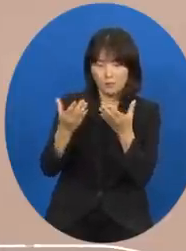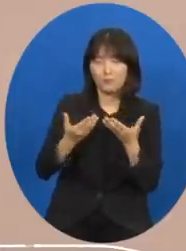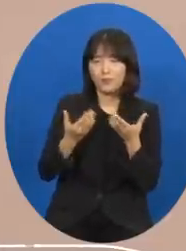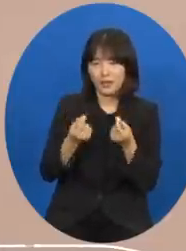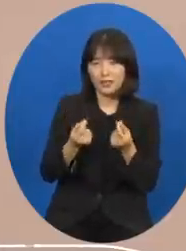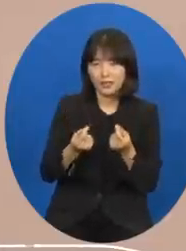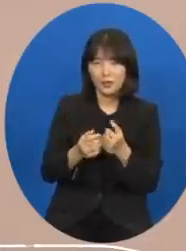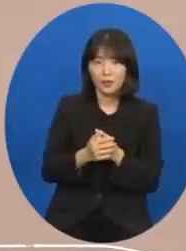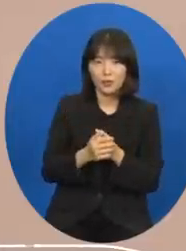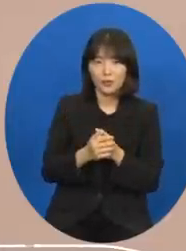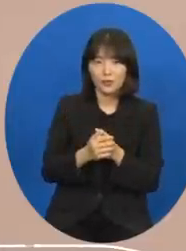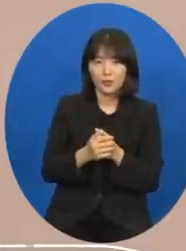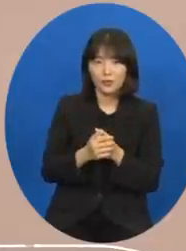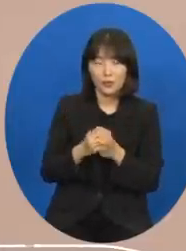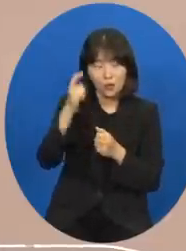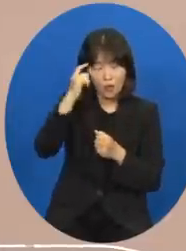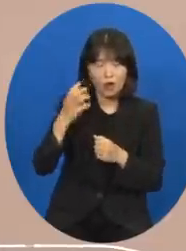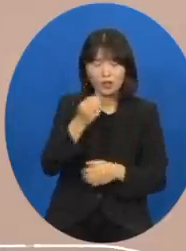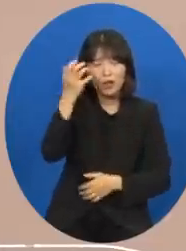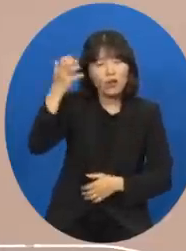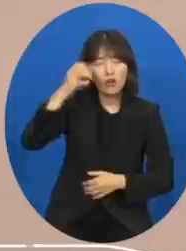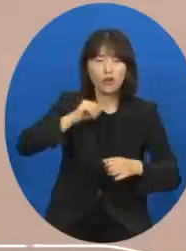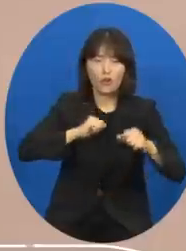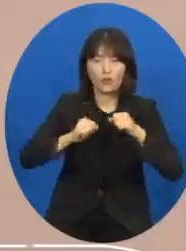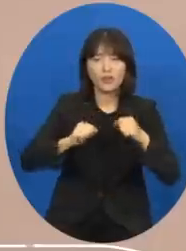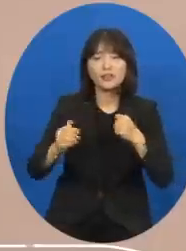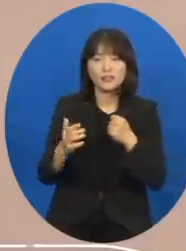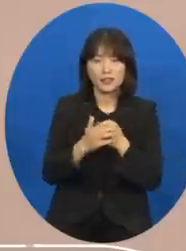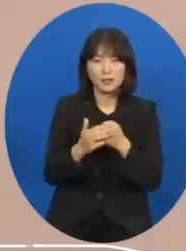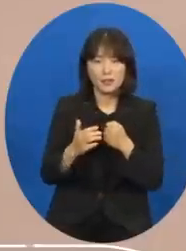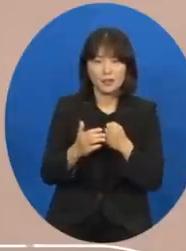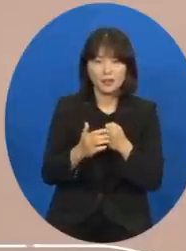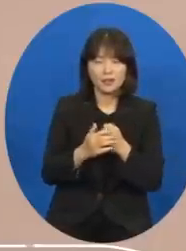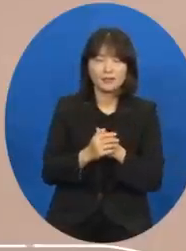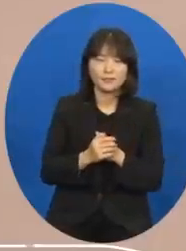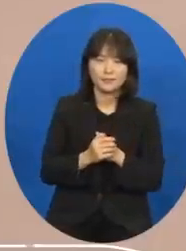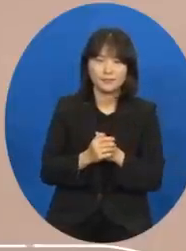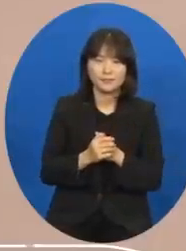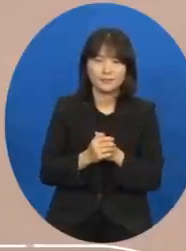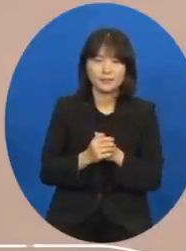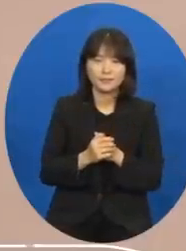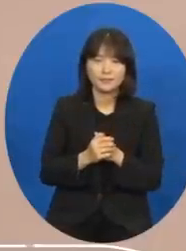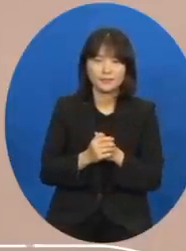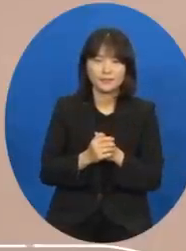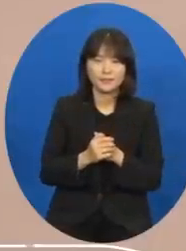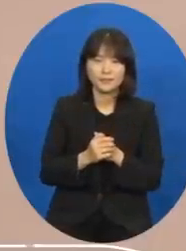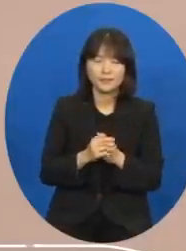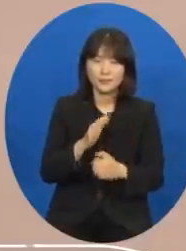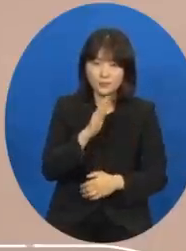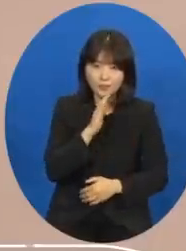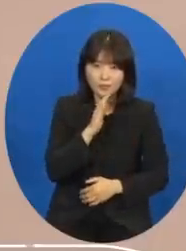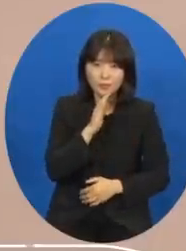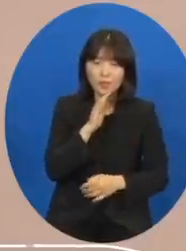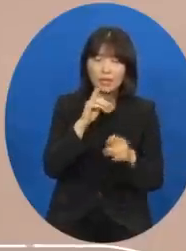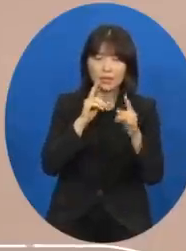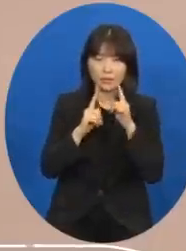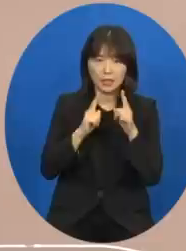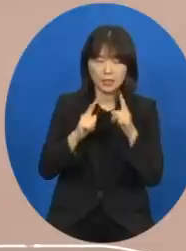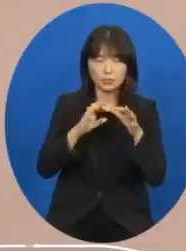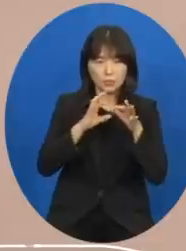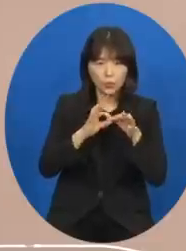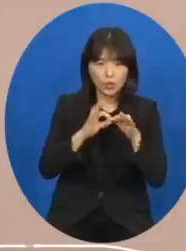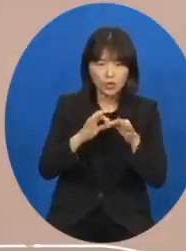일이 성령의 역사니까. 성령께서 그렇게 하신 거니까. 정말 말씀을